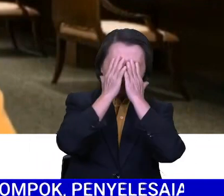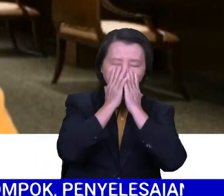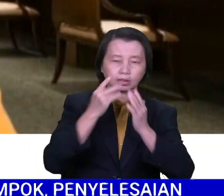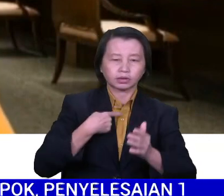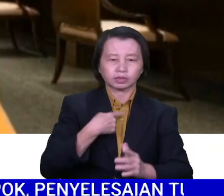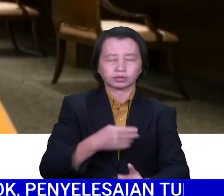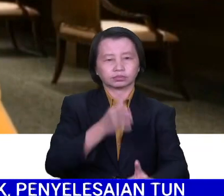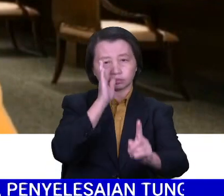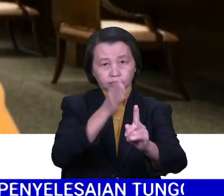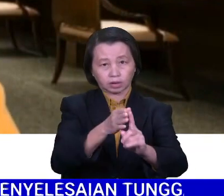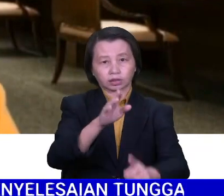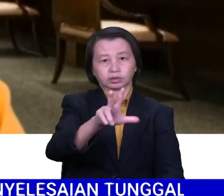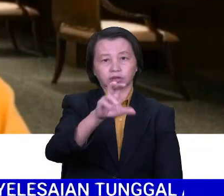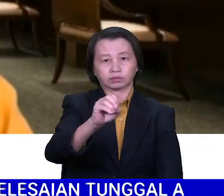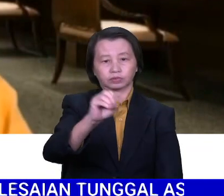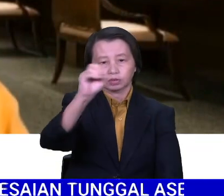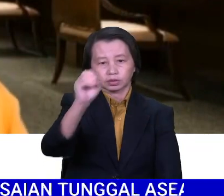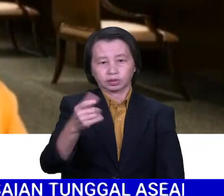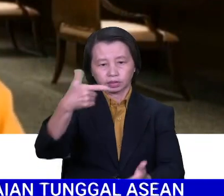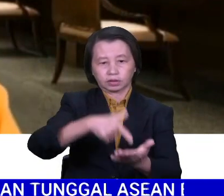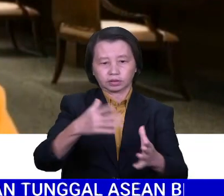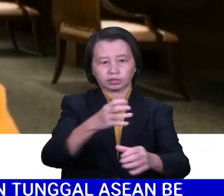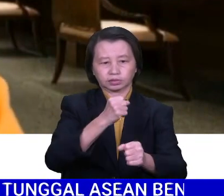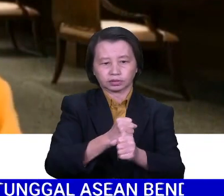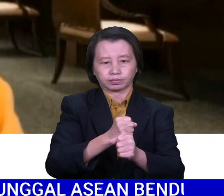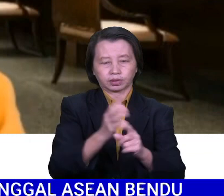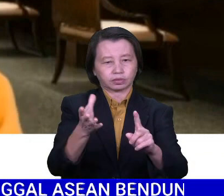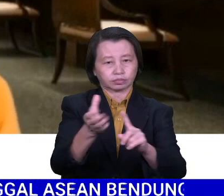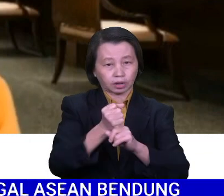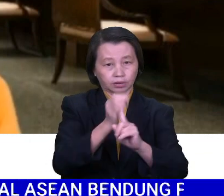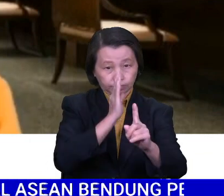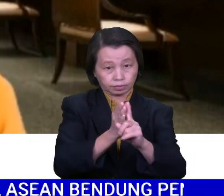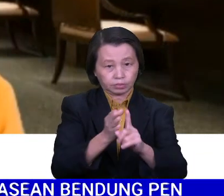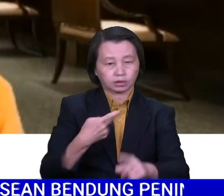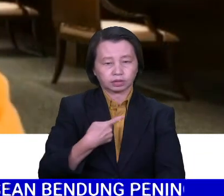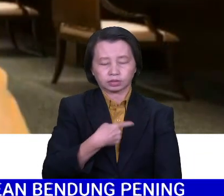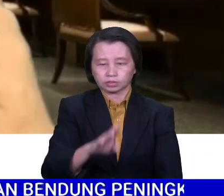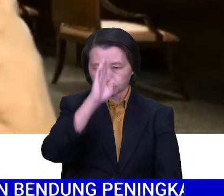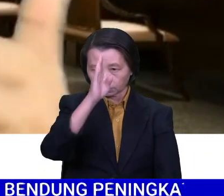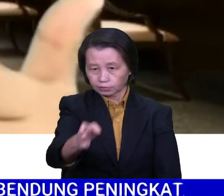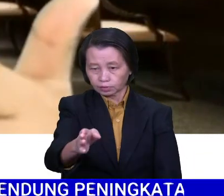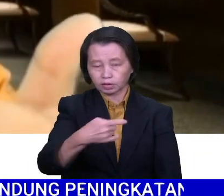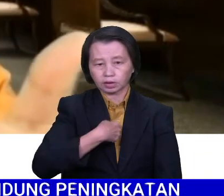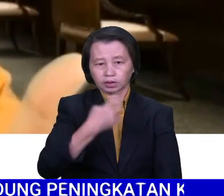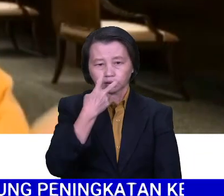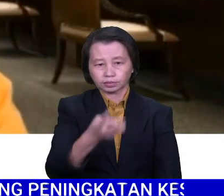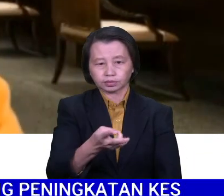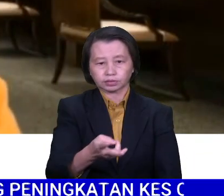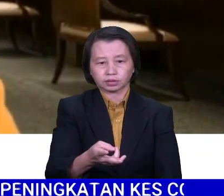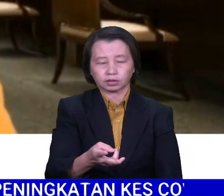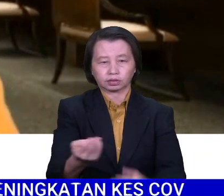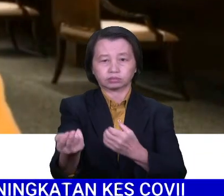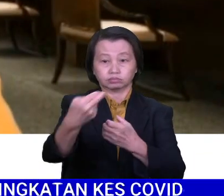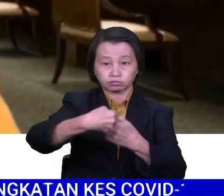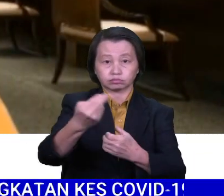kita target dalam 30% lagi nak capai target kita dan kita fokus sekarang ni saya tengok senarai